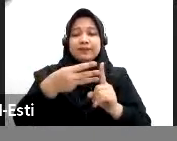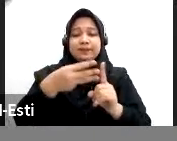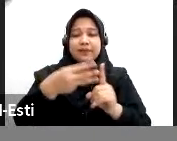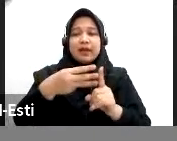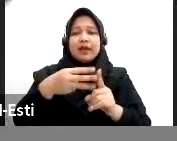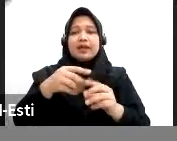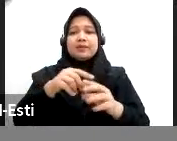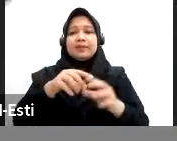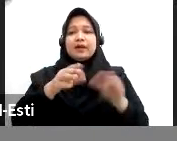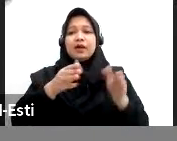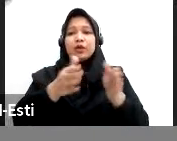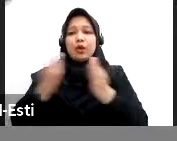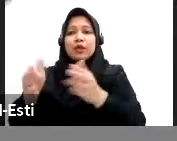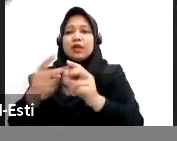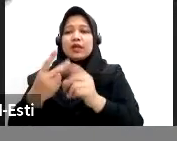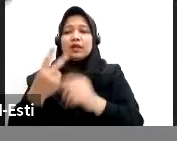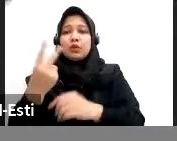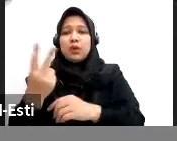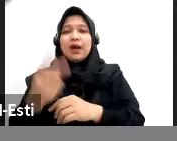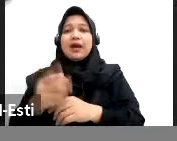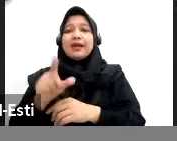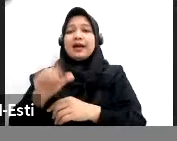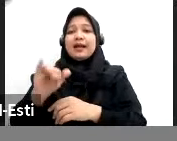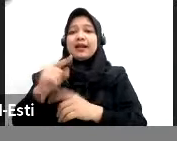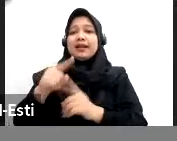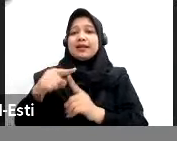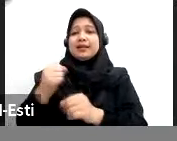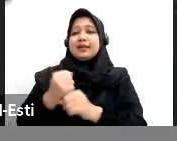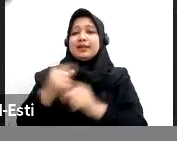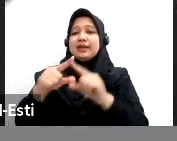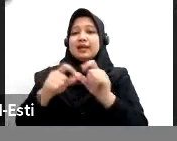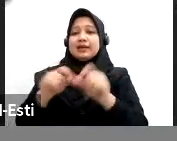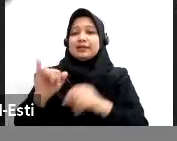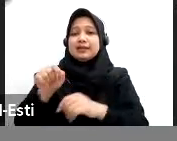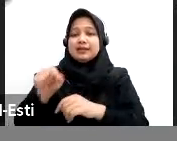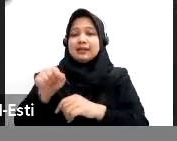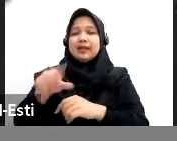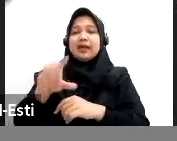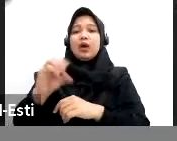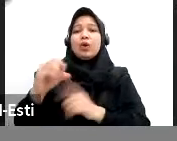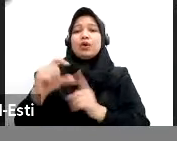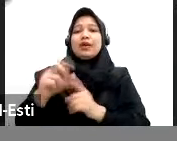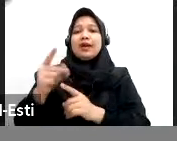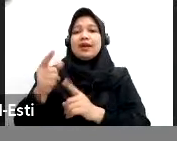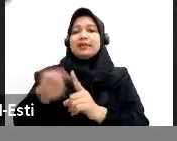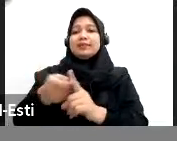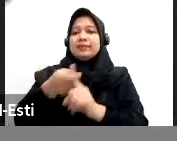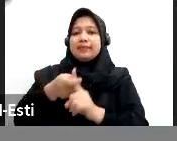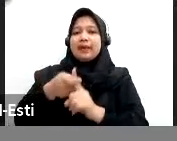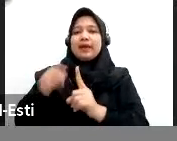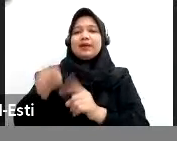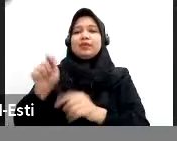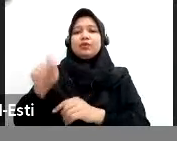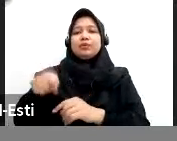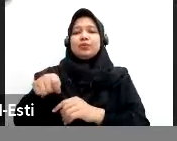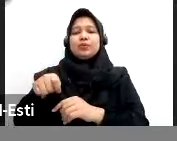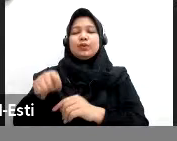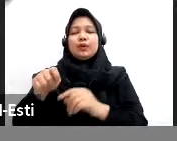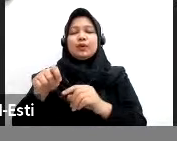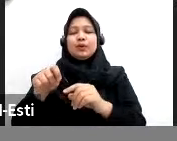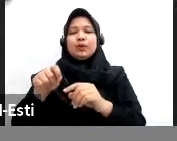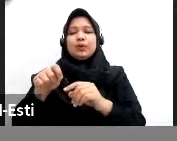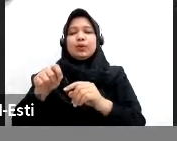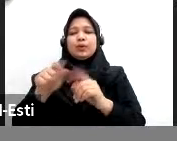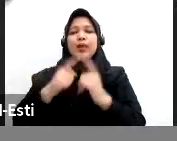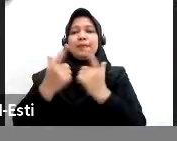litigasi Nah dari sisi litifikasi ini kemudian Ambiar dimanfaatkan oleh lembaga peradilan yang hingga sekarang